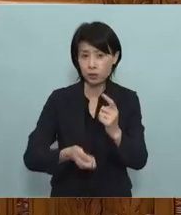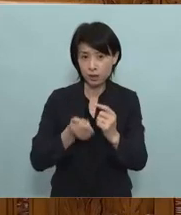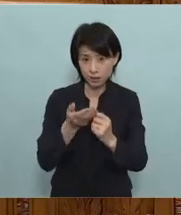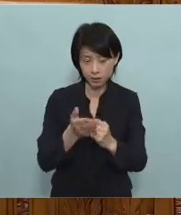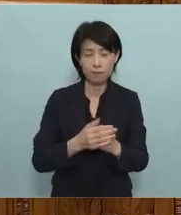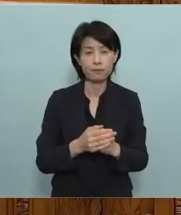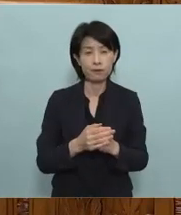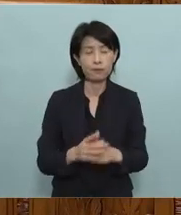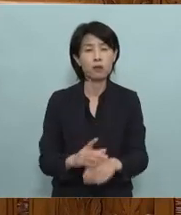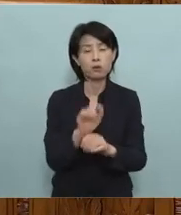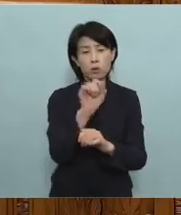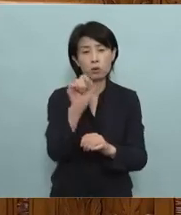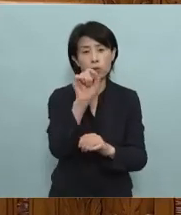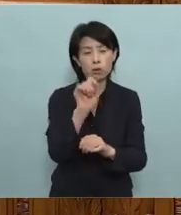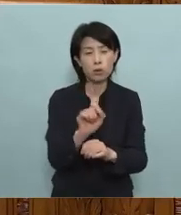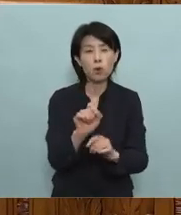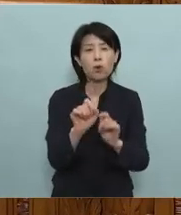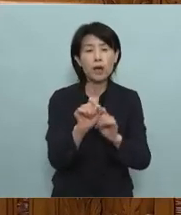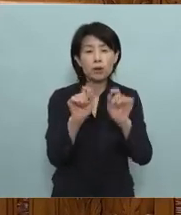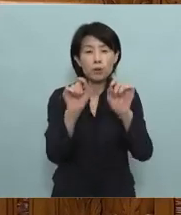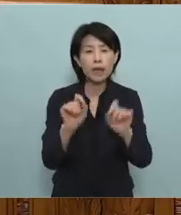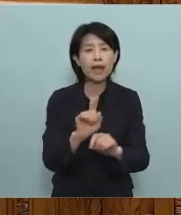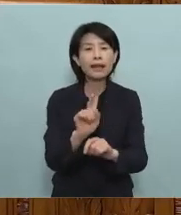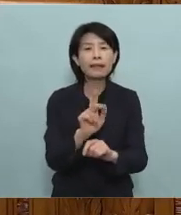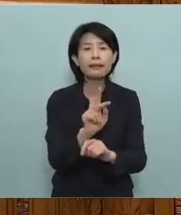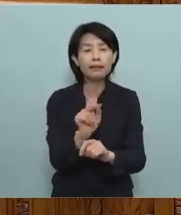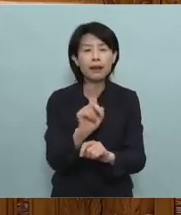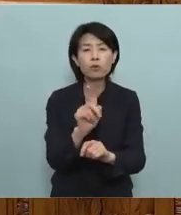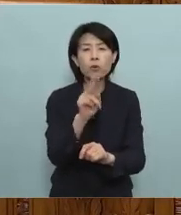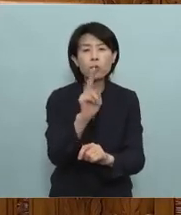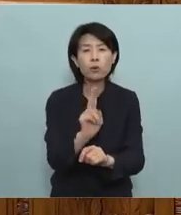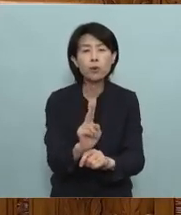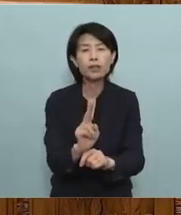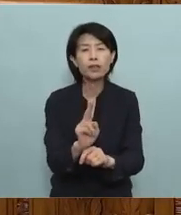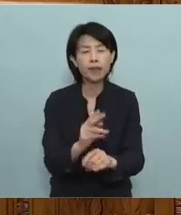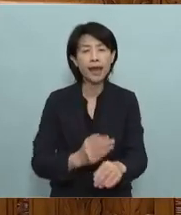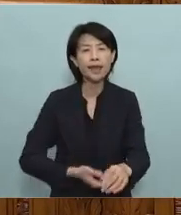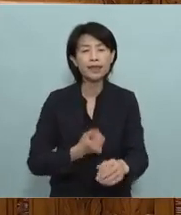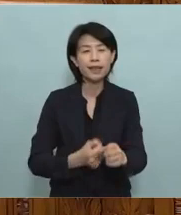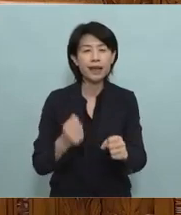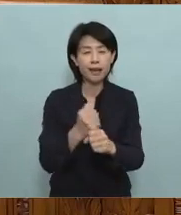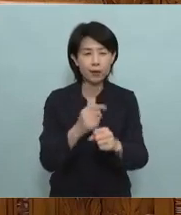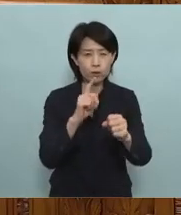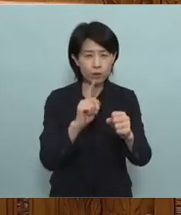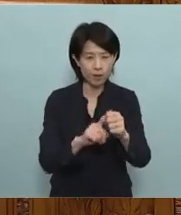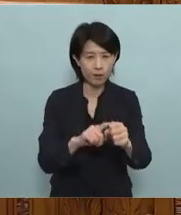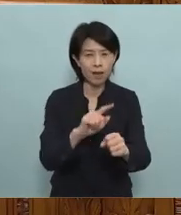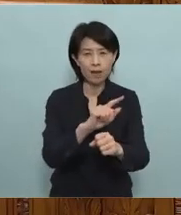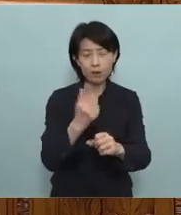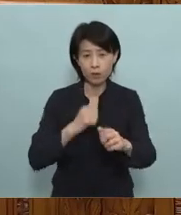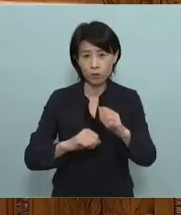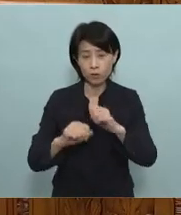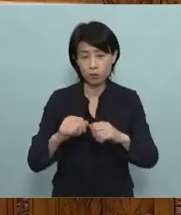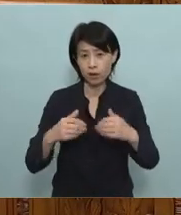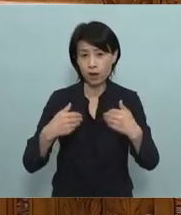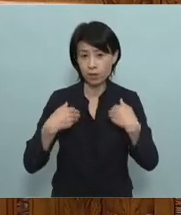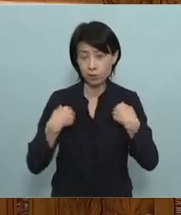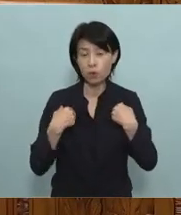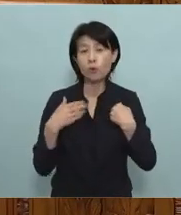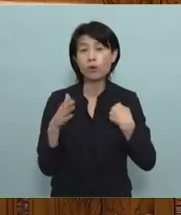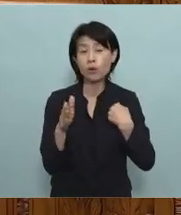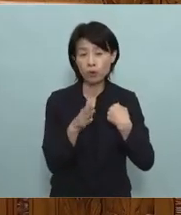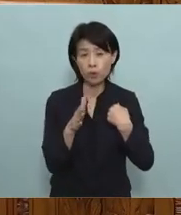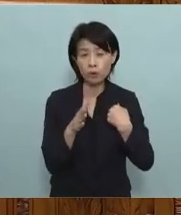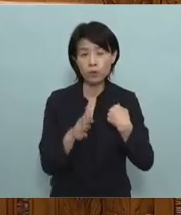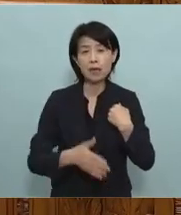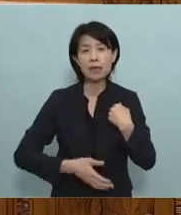の問題の何がどのようにして、信頼回復のために各班の取り組みが必要なほどの信用